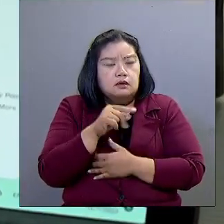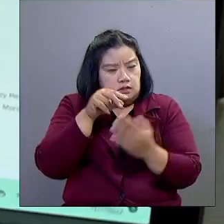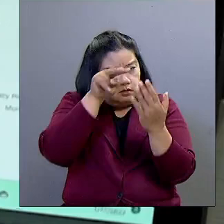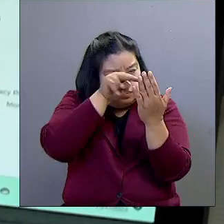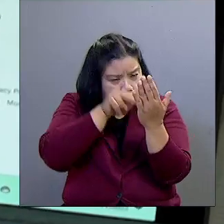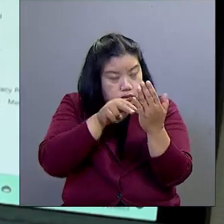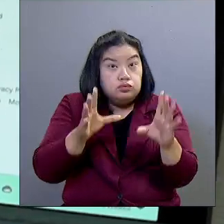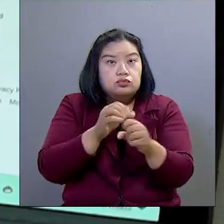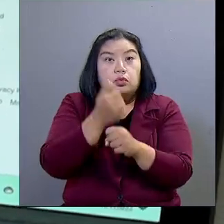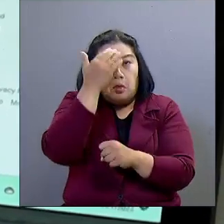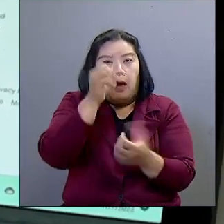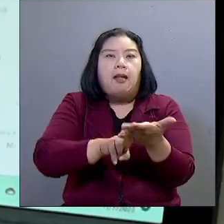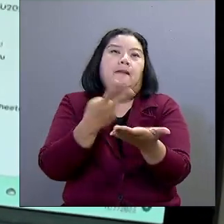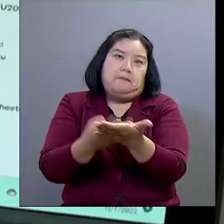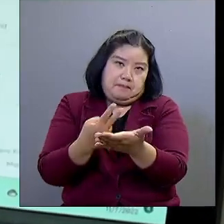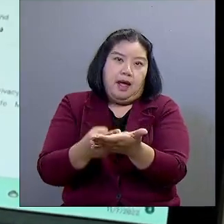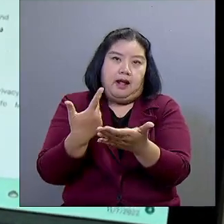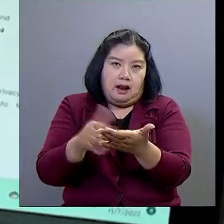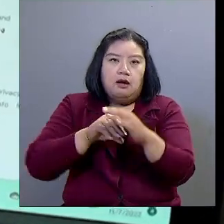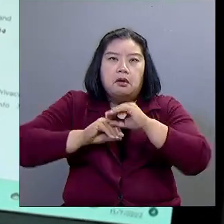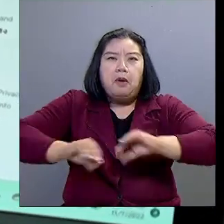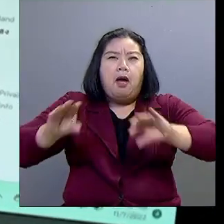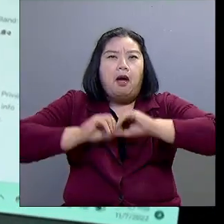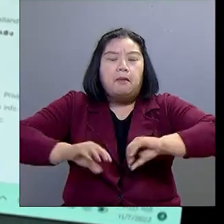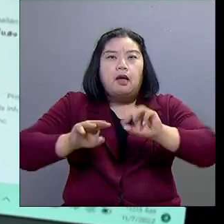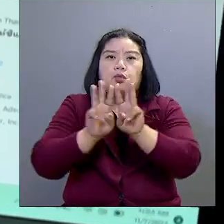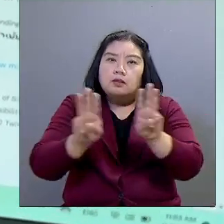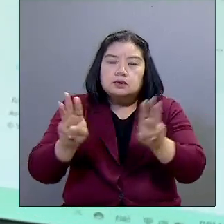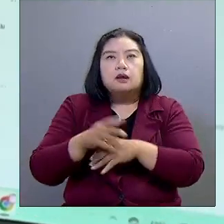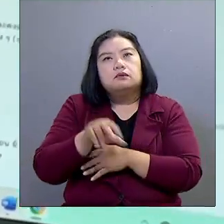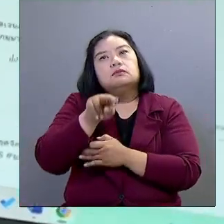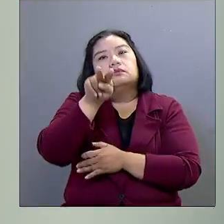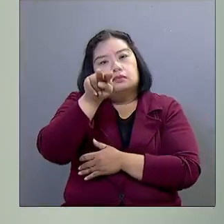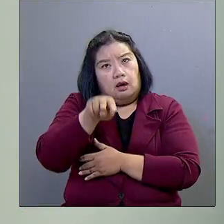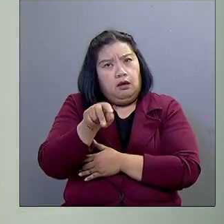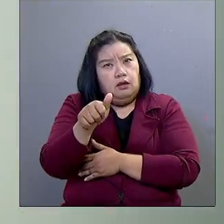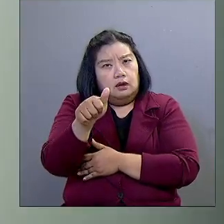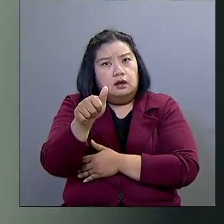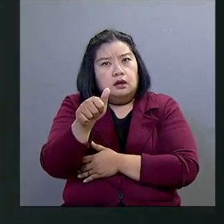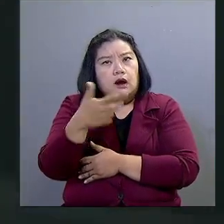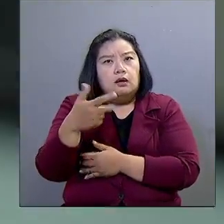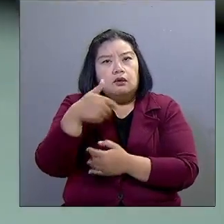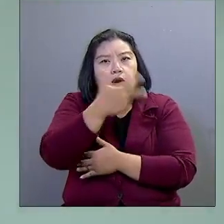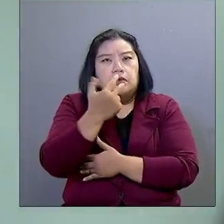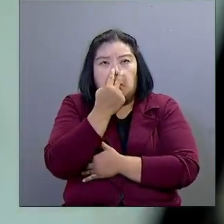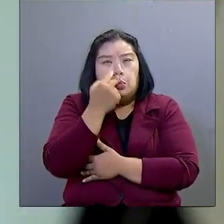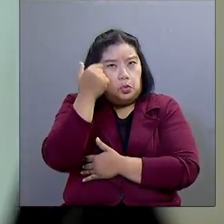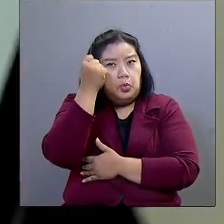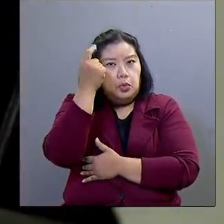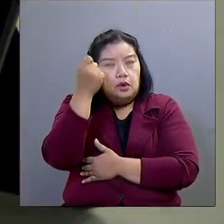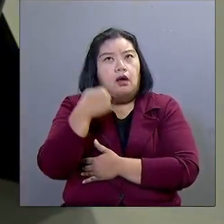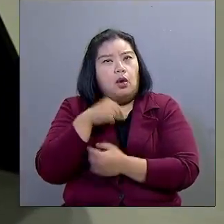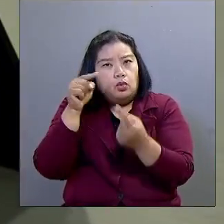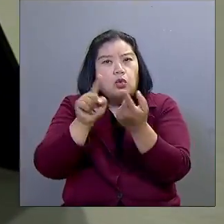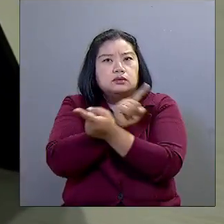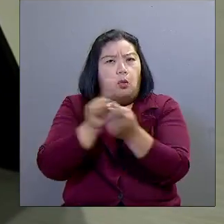รื่องย่อไปแปลลงตามฐานข้อมูลต่างๆแล้วเขาก็พบว่าละครไทย PBS นี่มันมีความน่าสนใจมันมีความเข้ากับประเด็นสังคม